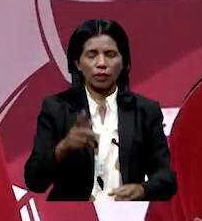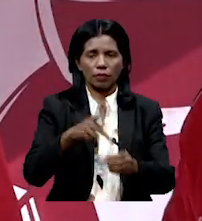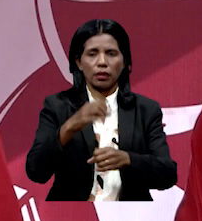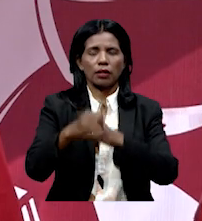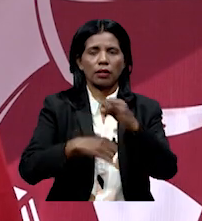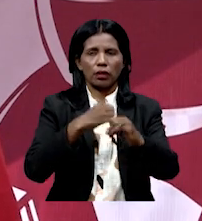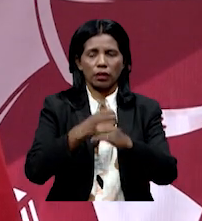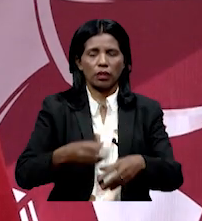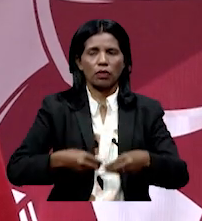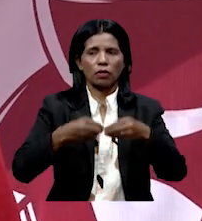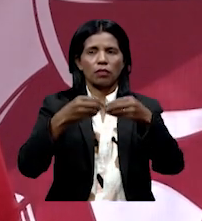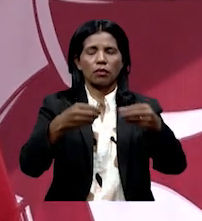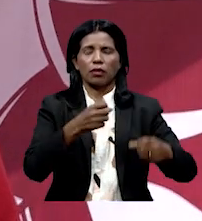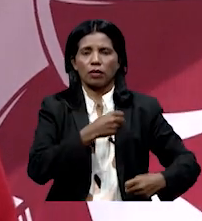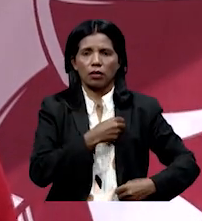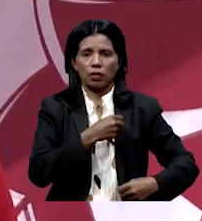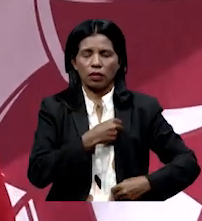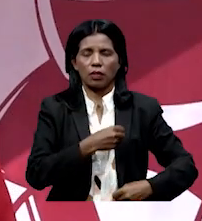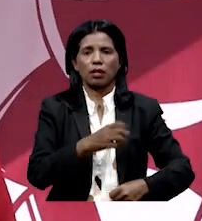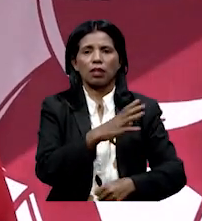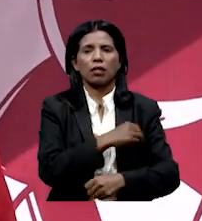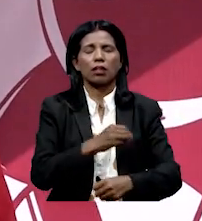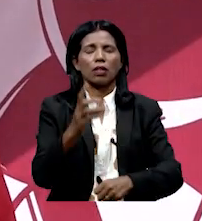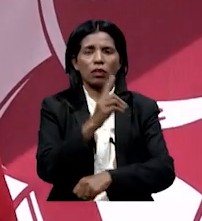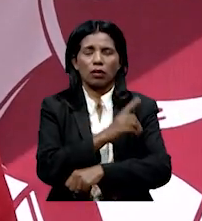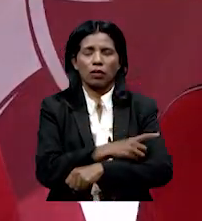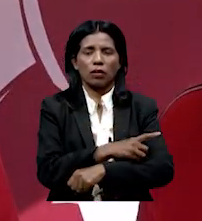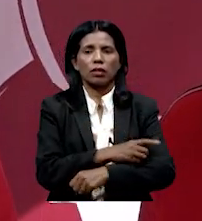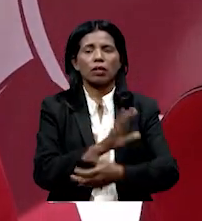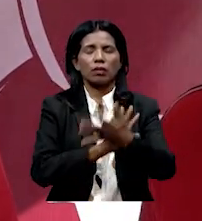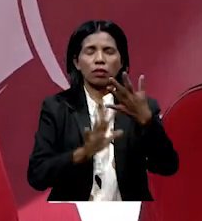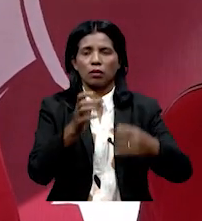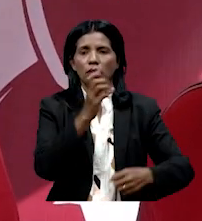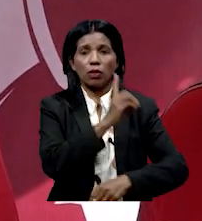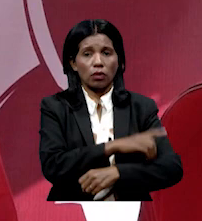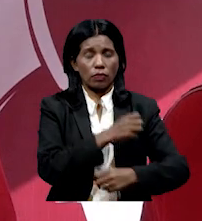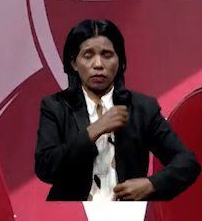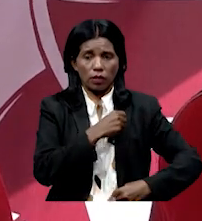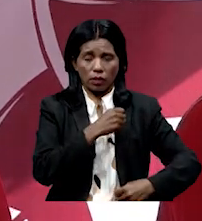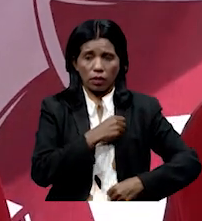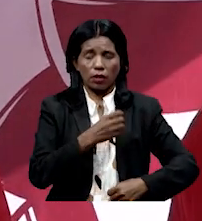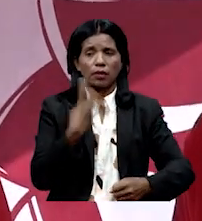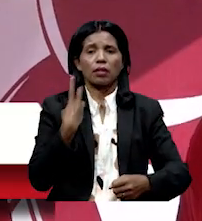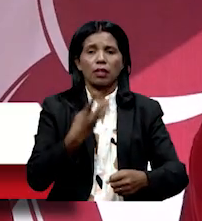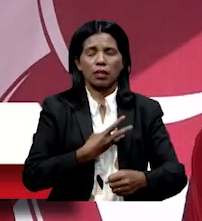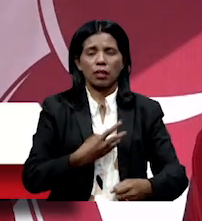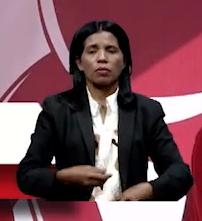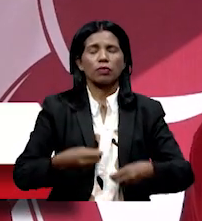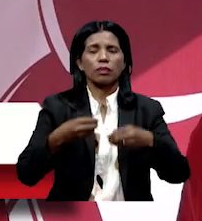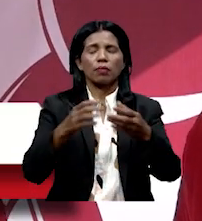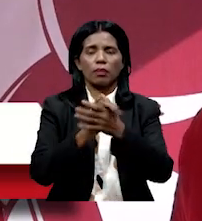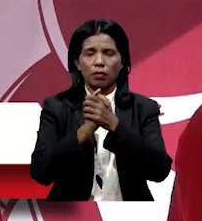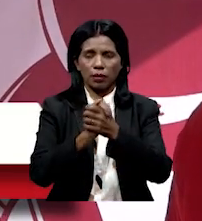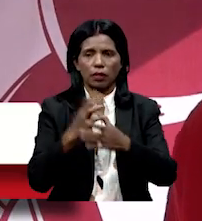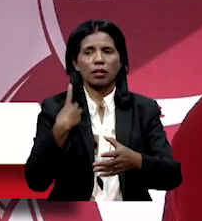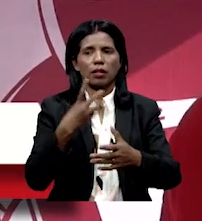mengucapkan hari jadi Valentil yang ke-48. Semoga sukses dan semakin jaya. Bagi Pertamina, kita seperti yang saya sampaikan tadi, Premiro